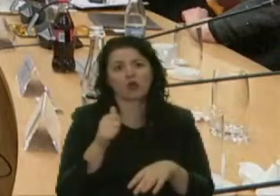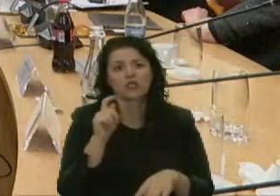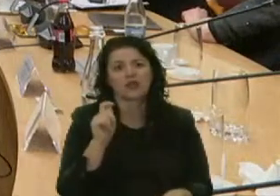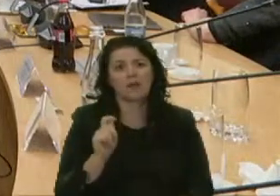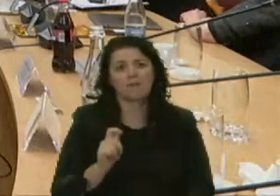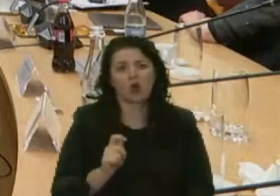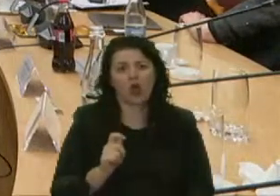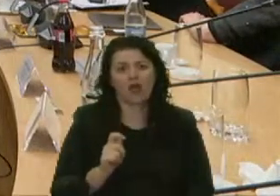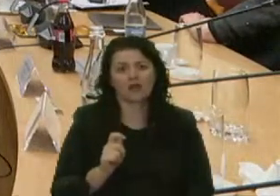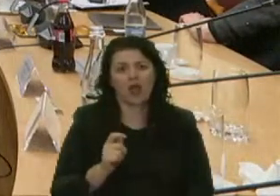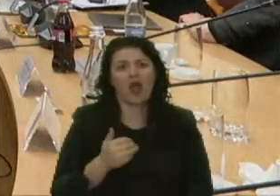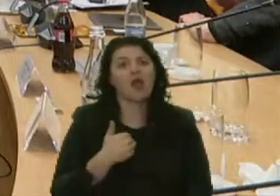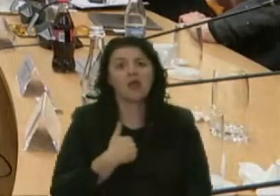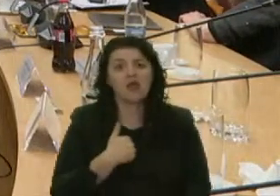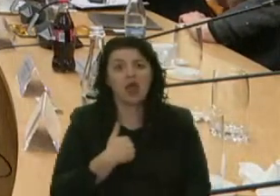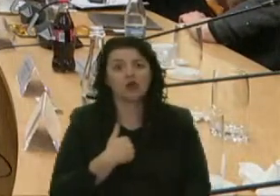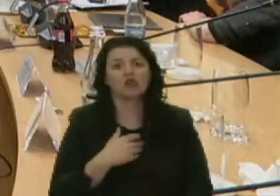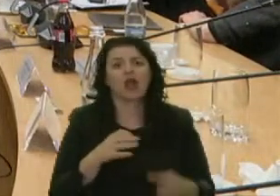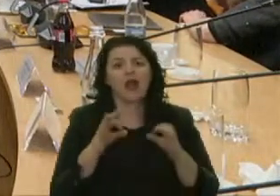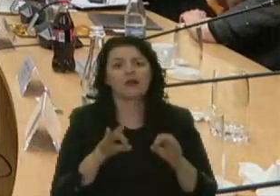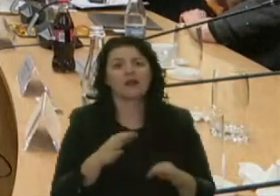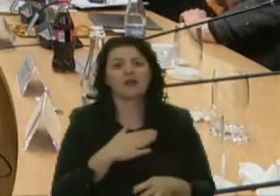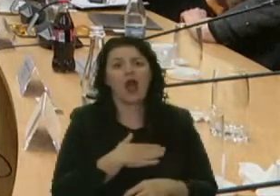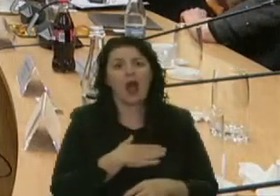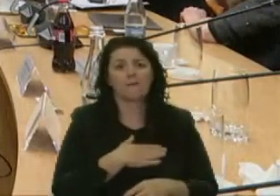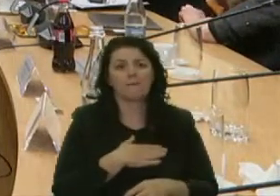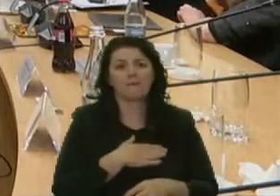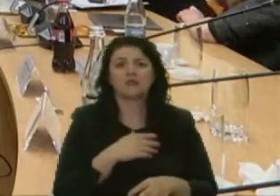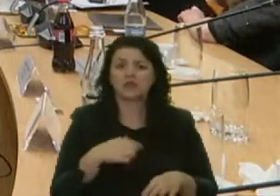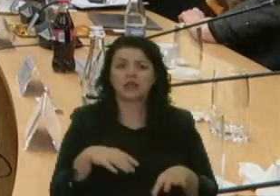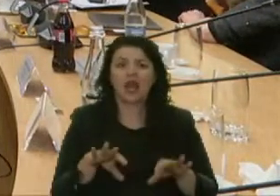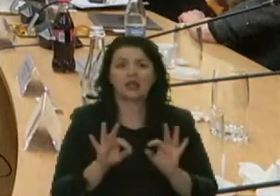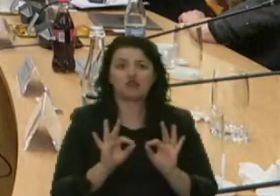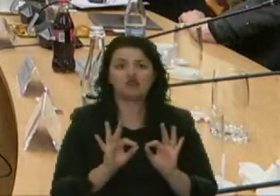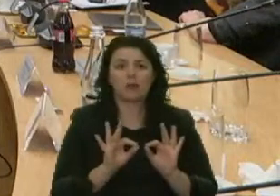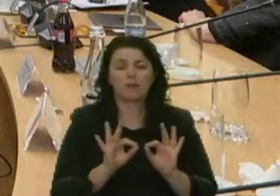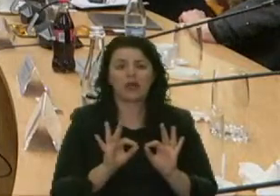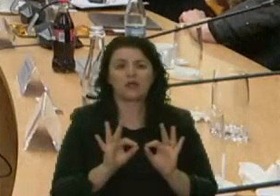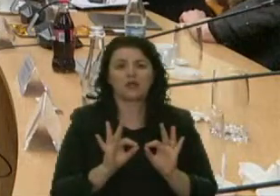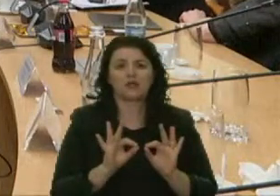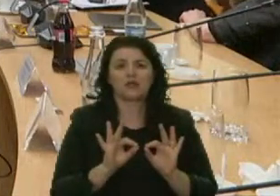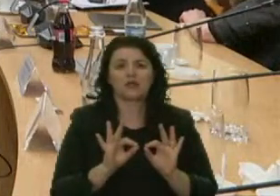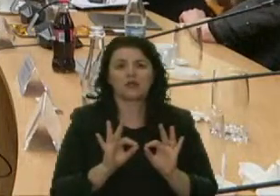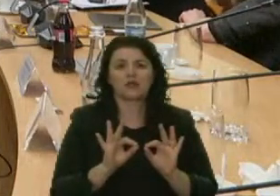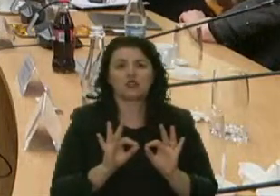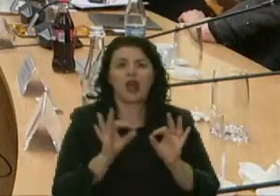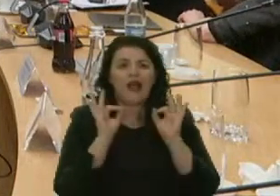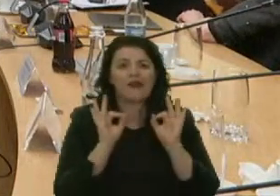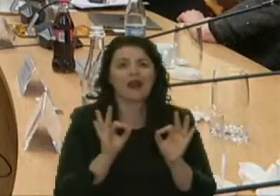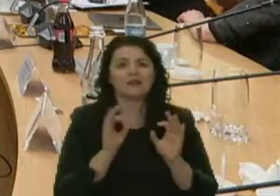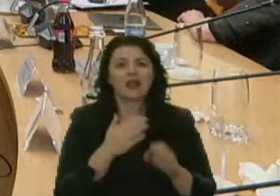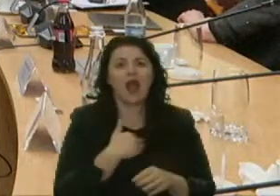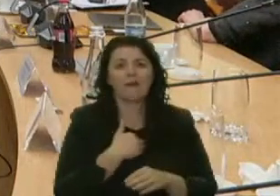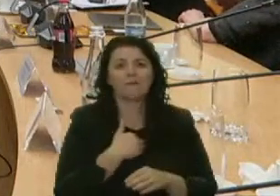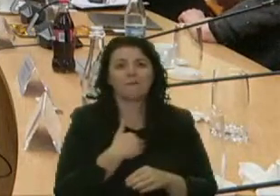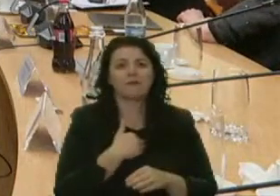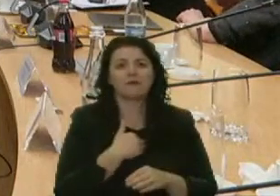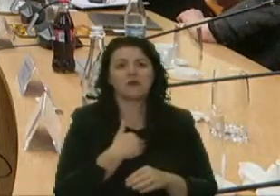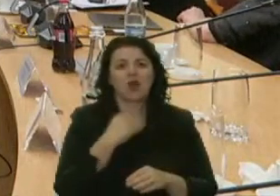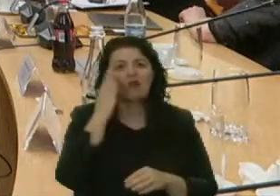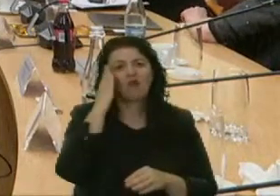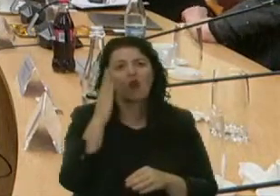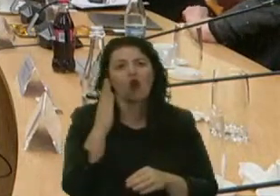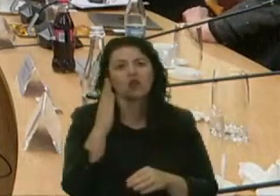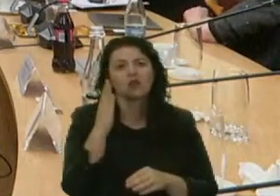proiecte eu Ce garanție am bun sunt eligibil Ce garanție am că